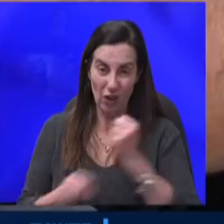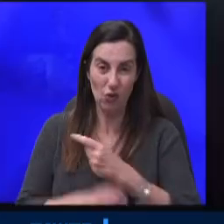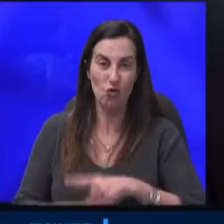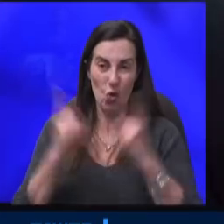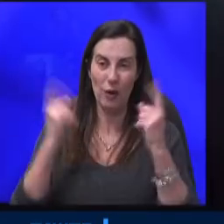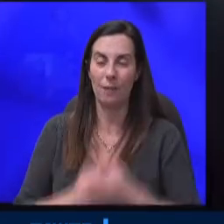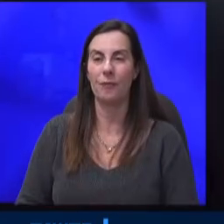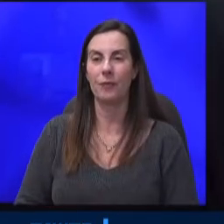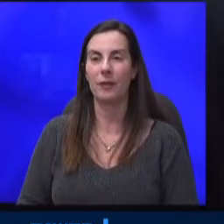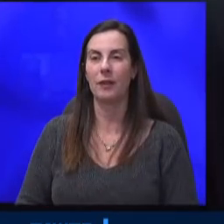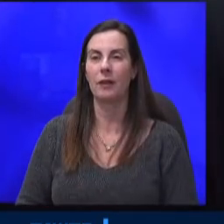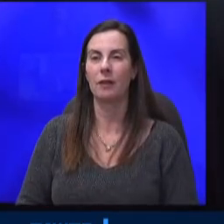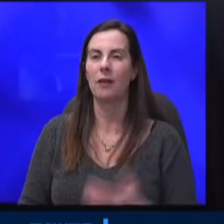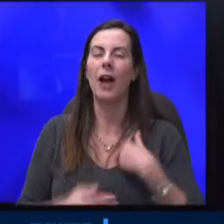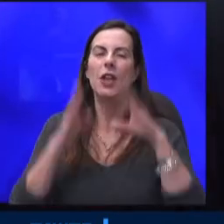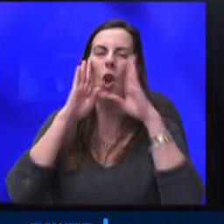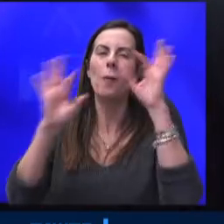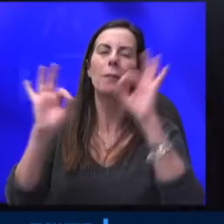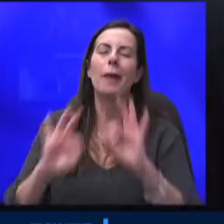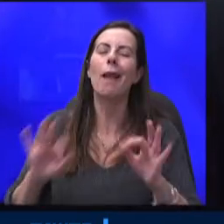מאמין באף אחד. אף אחד.